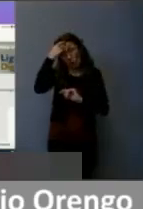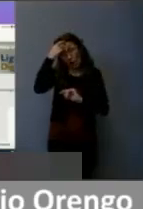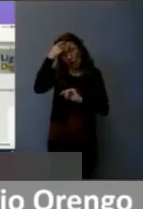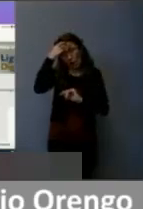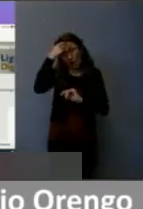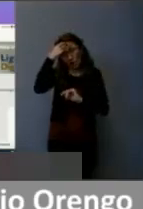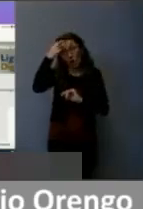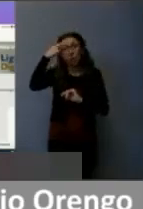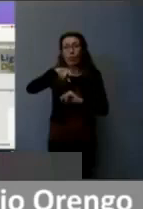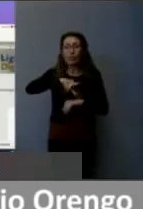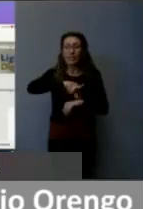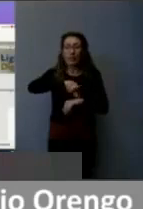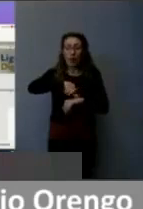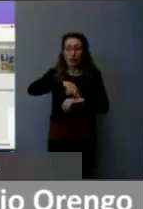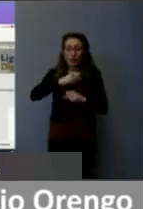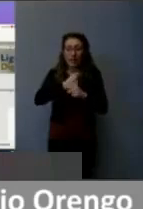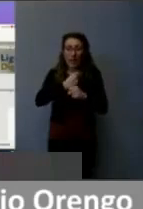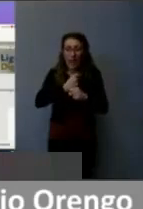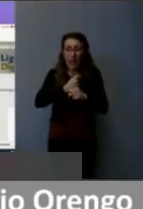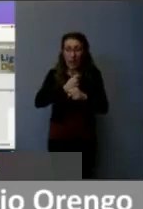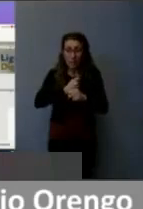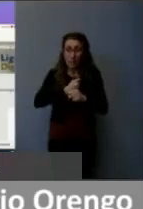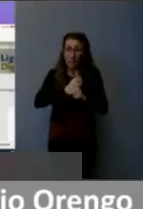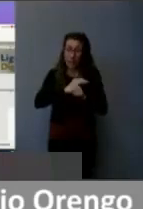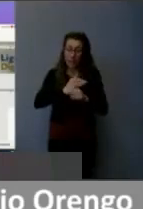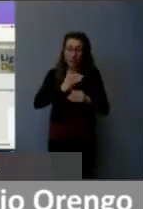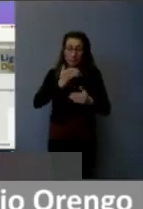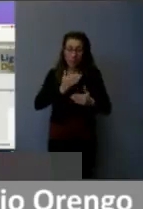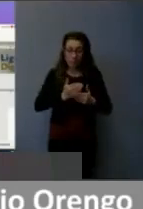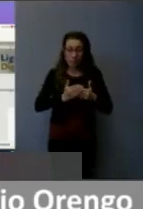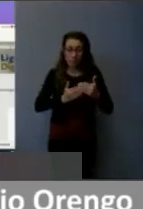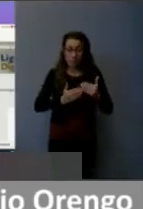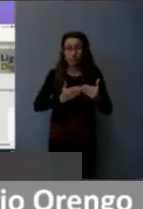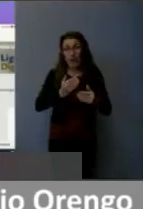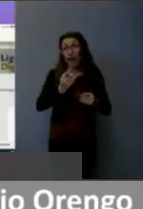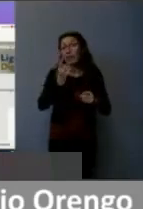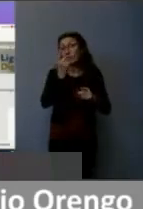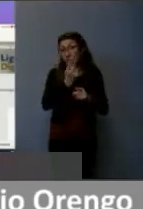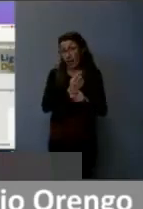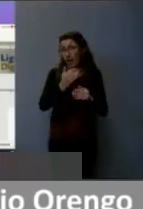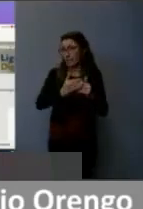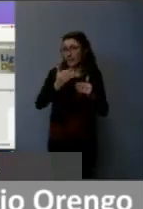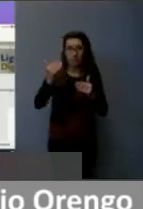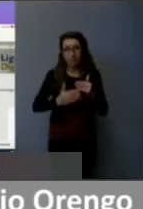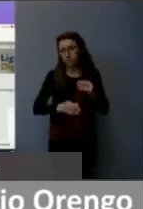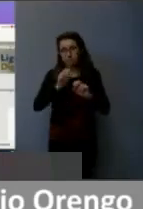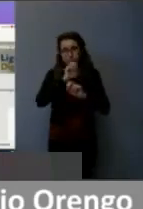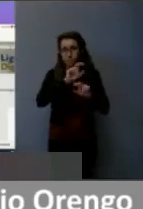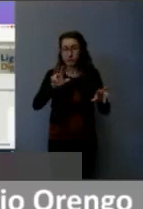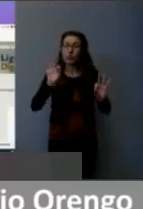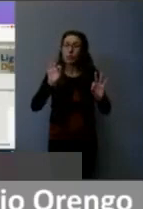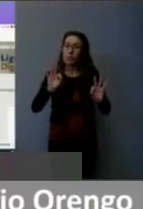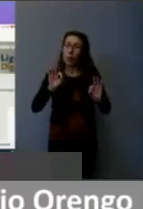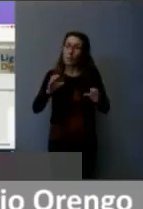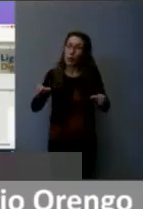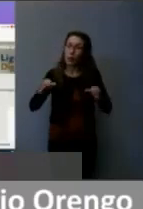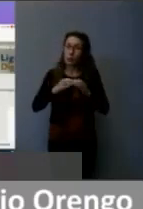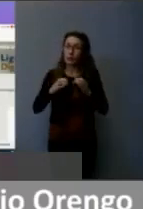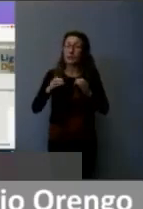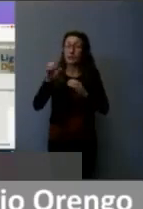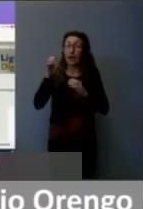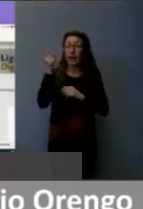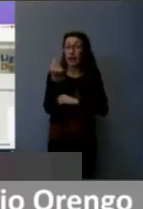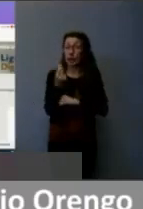tecnici entro cui comunicare alla comunità economica europea, ovviamente rispetto